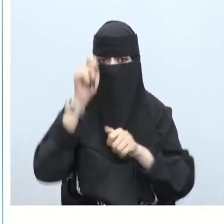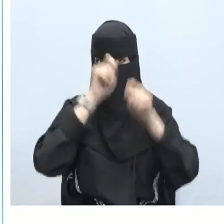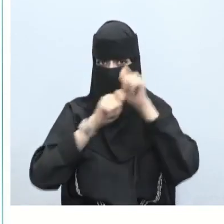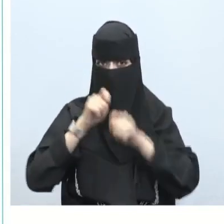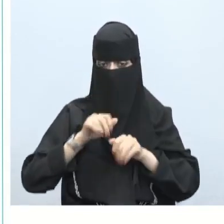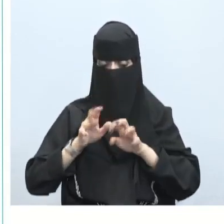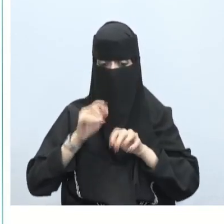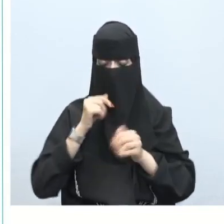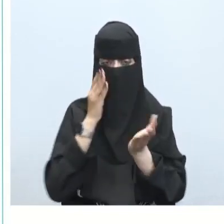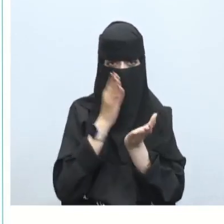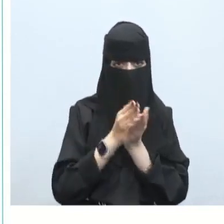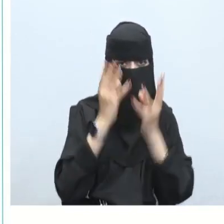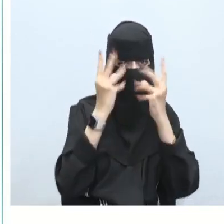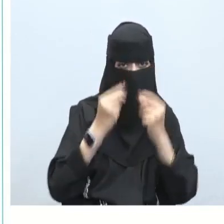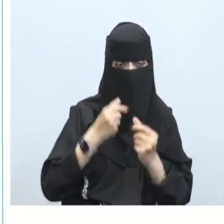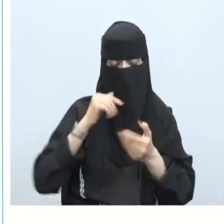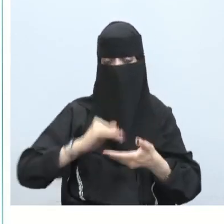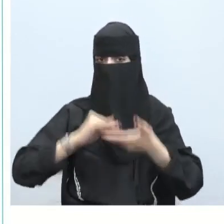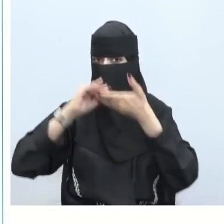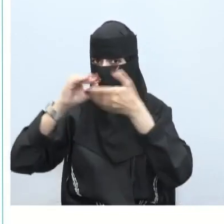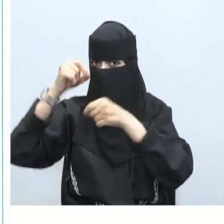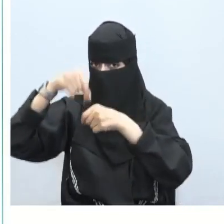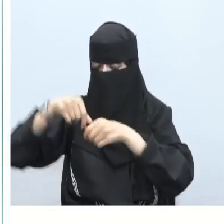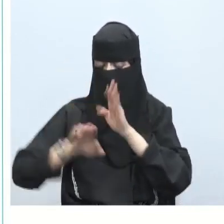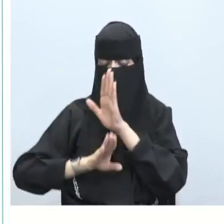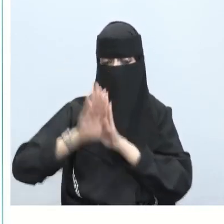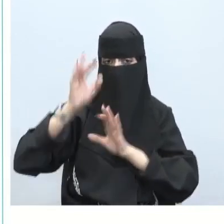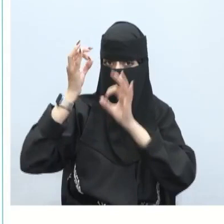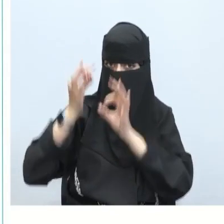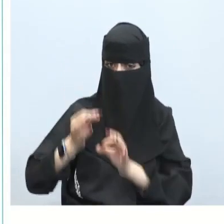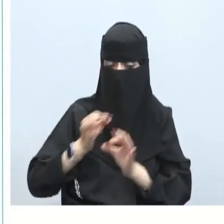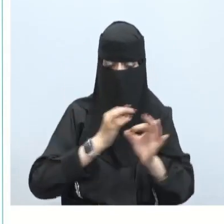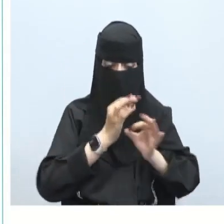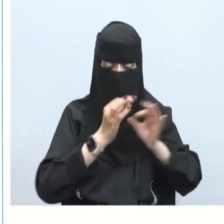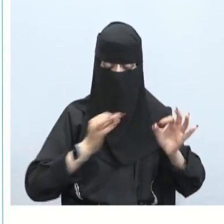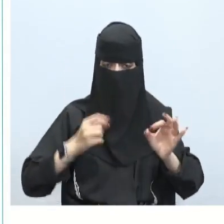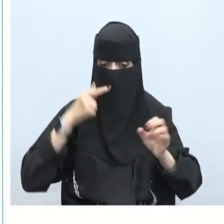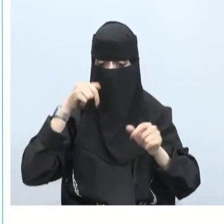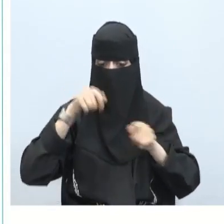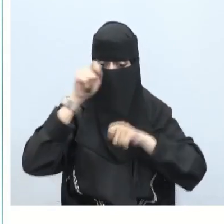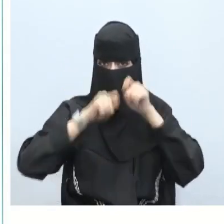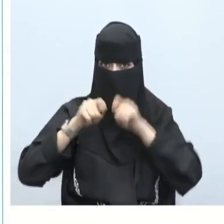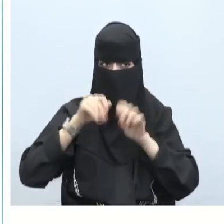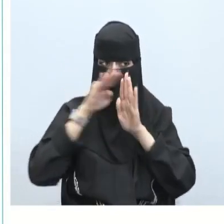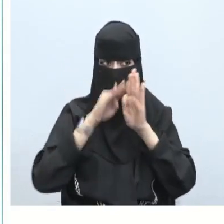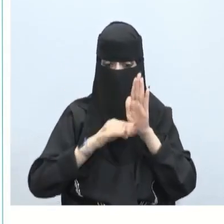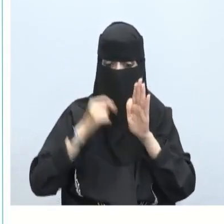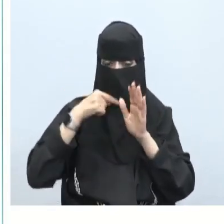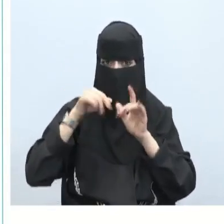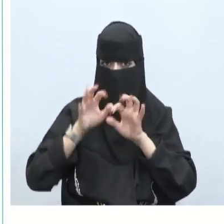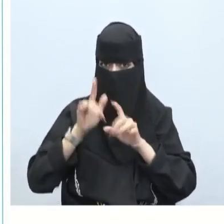التقنيات بطريقه مناسبه للمساعده في تعزيز دقه الخطط نستخدم البرامج